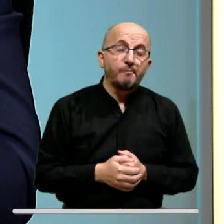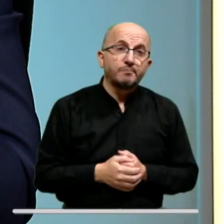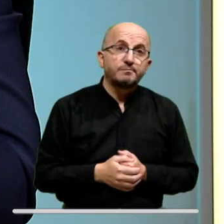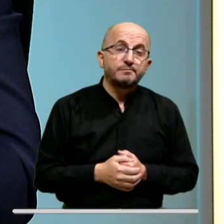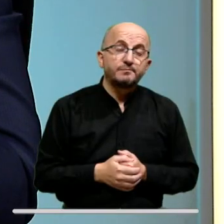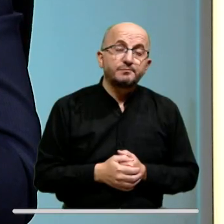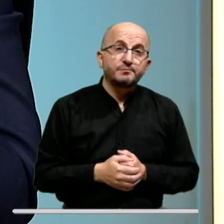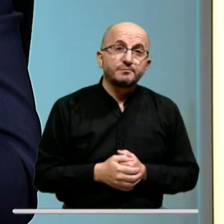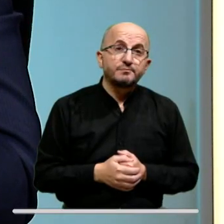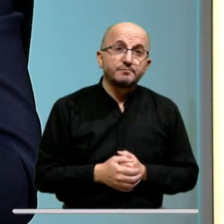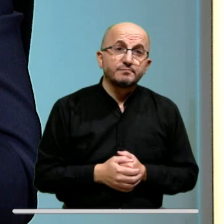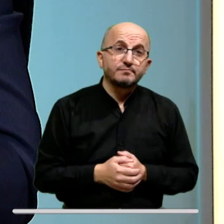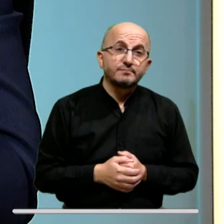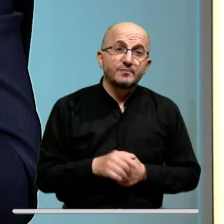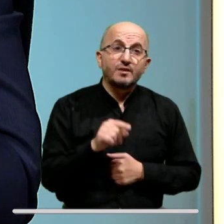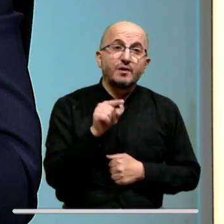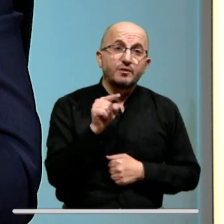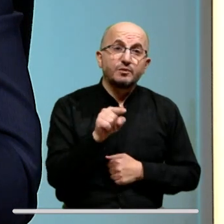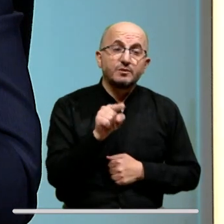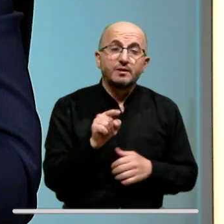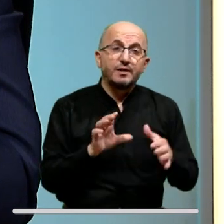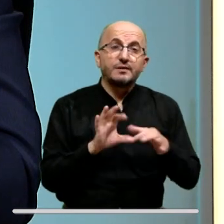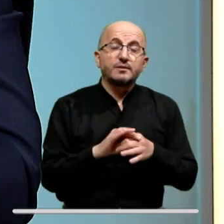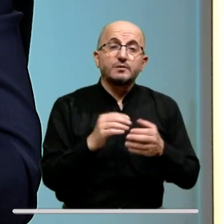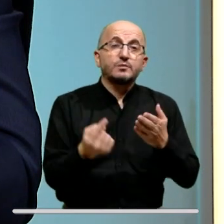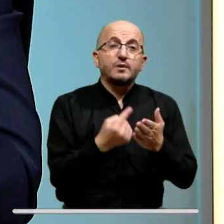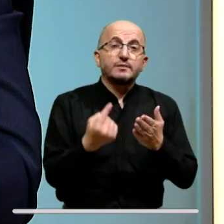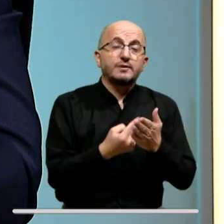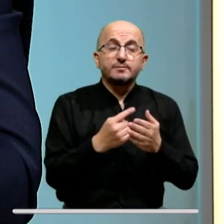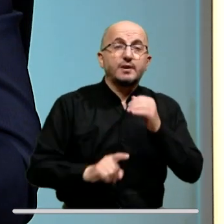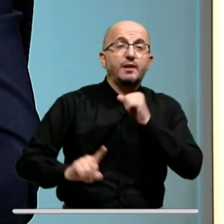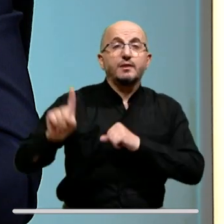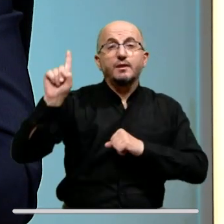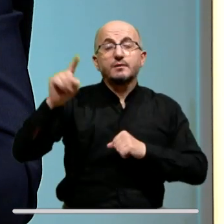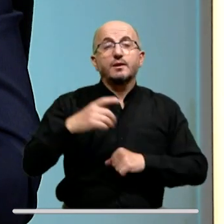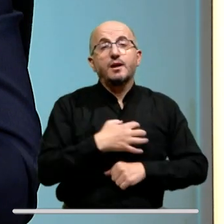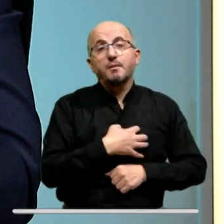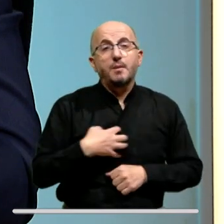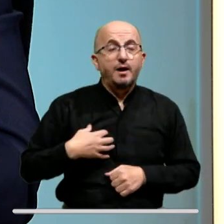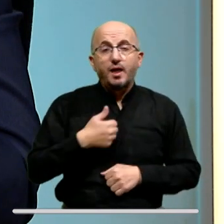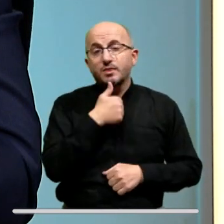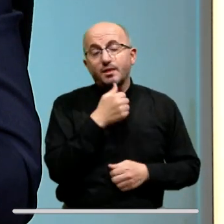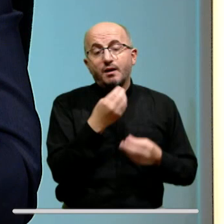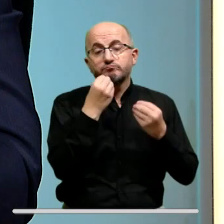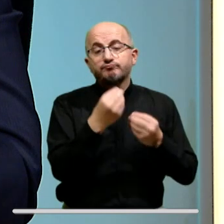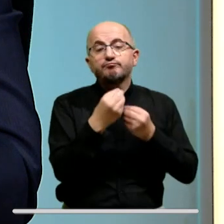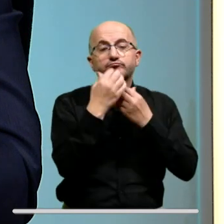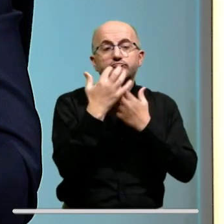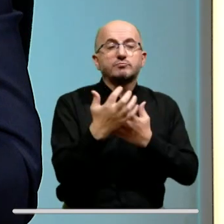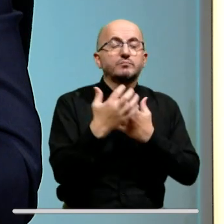ki onun da ilgili Kur'an-ı Kerim'de Cenab-ı Hak babaya anneye iyilik etmesini,